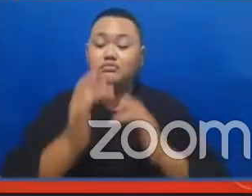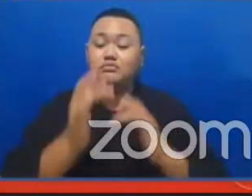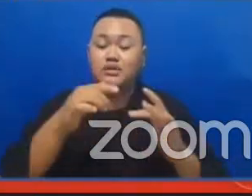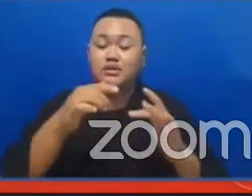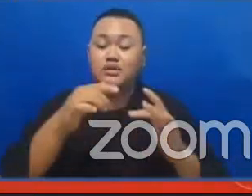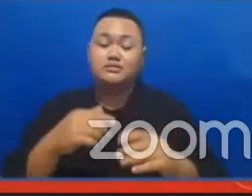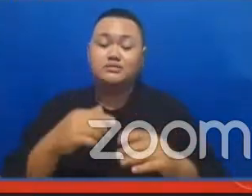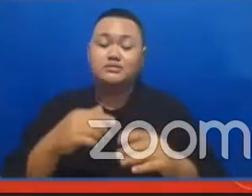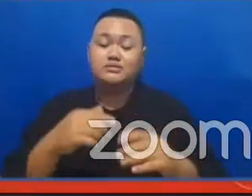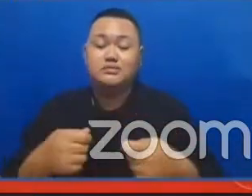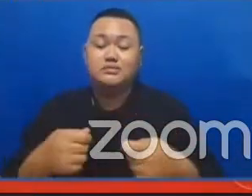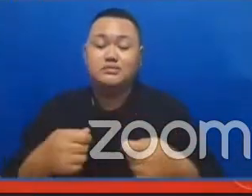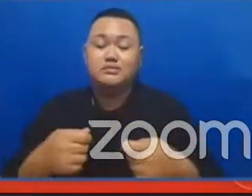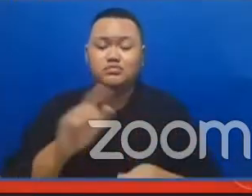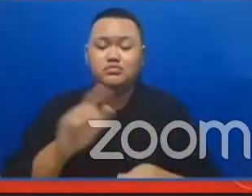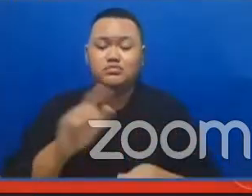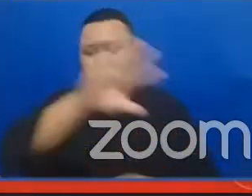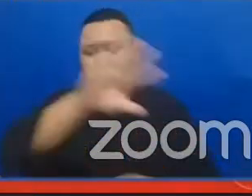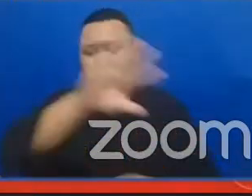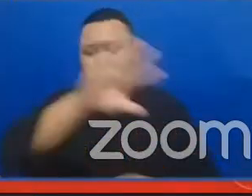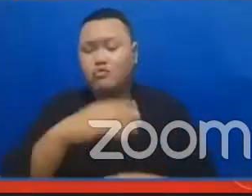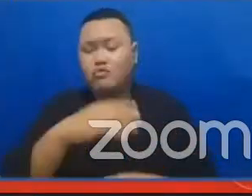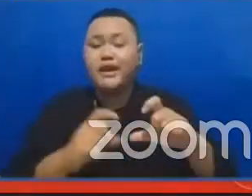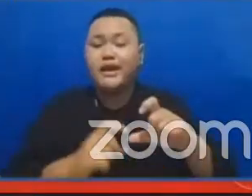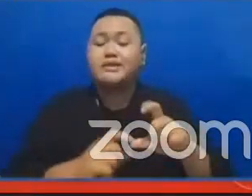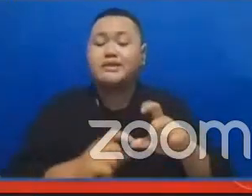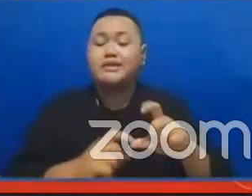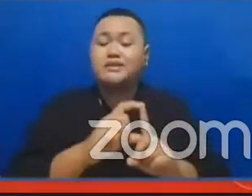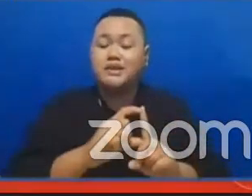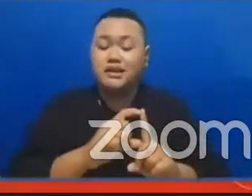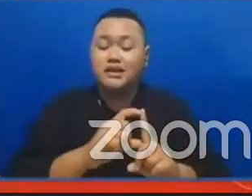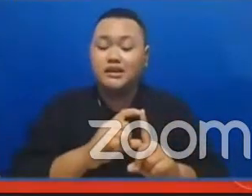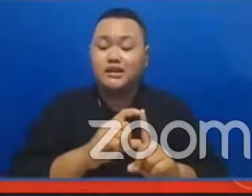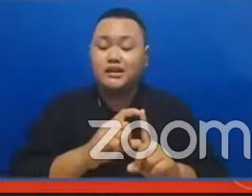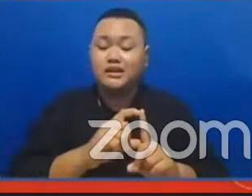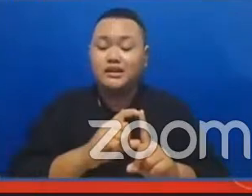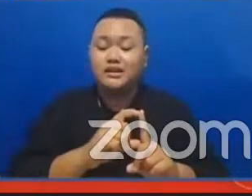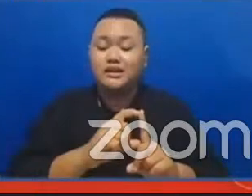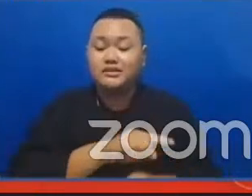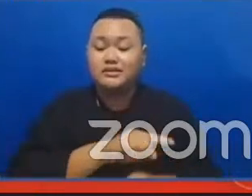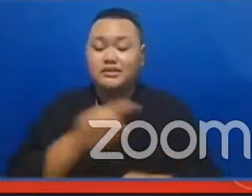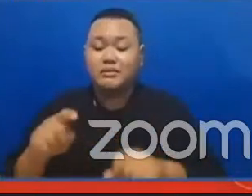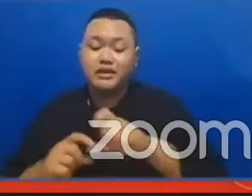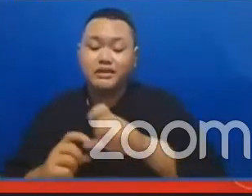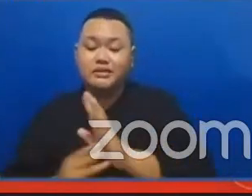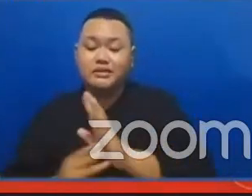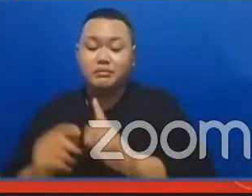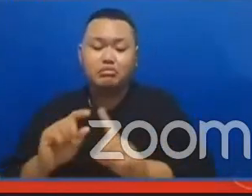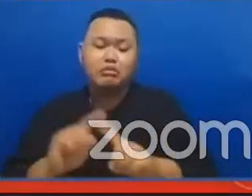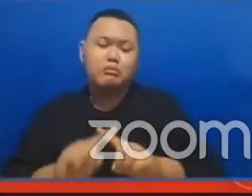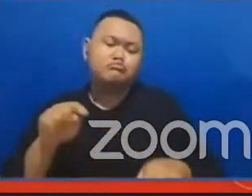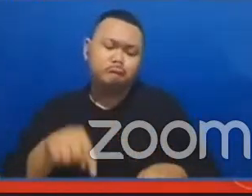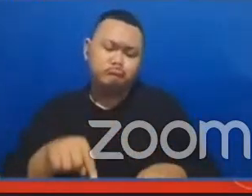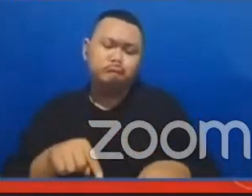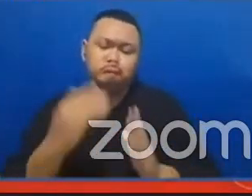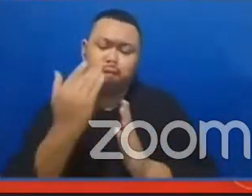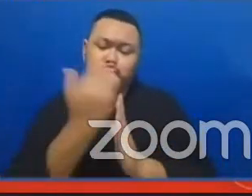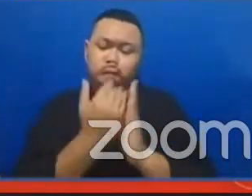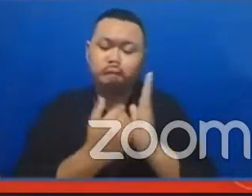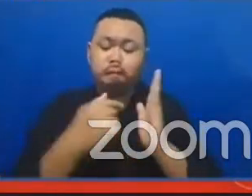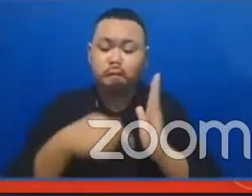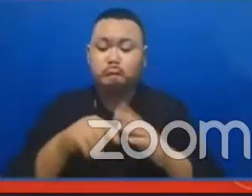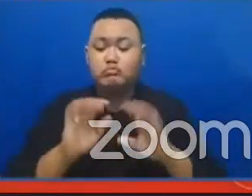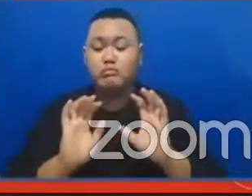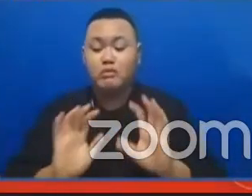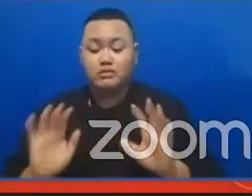jenjang pendidikan dasar dan pendidikan menengah. Namun memang pada kesempatan virtual ini jauh